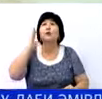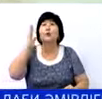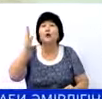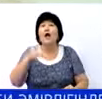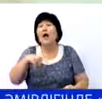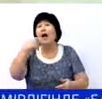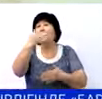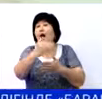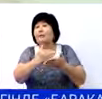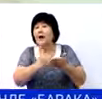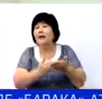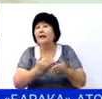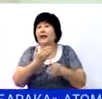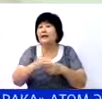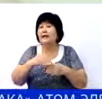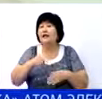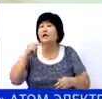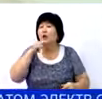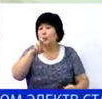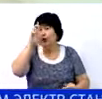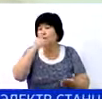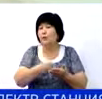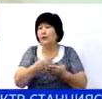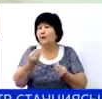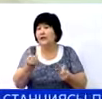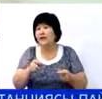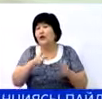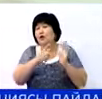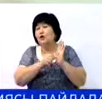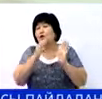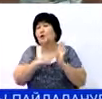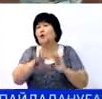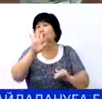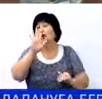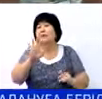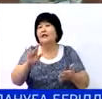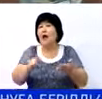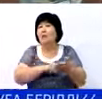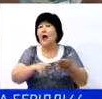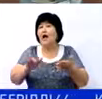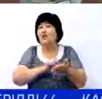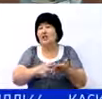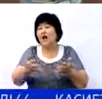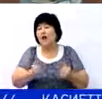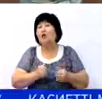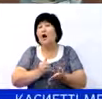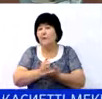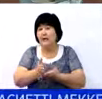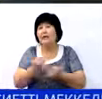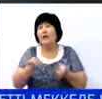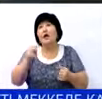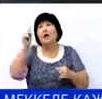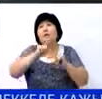Атап айтқанда, саладағы үнемделген бюджет есебінен 795 планшет алуға қаржы бағытталуда. Сондай-ақ